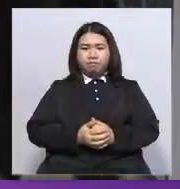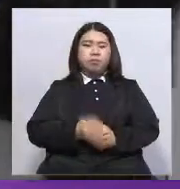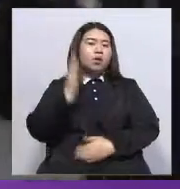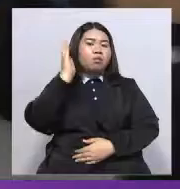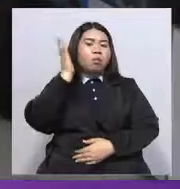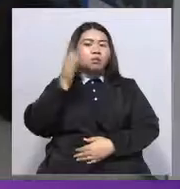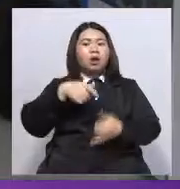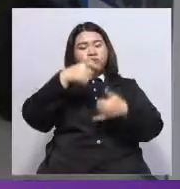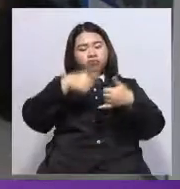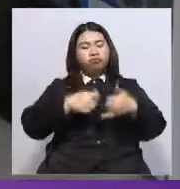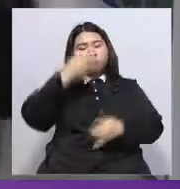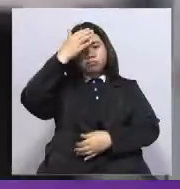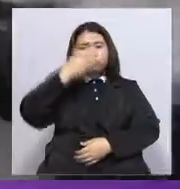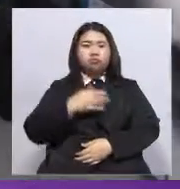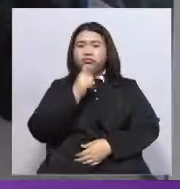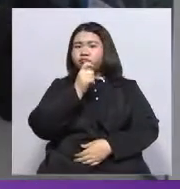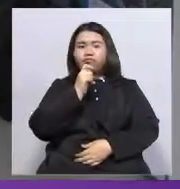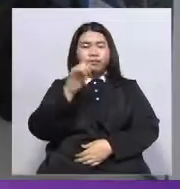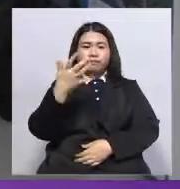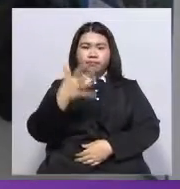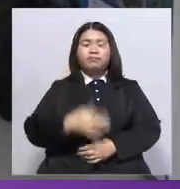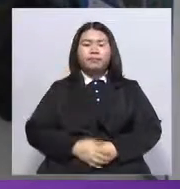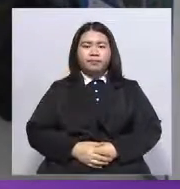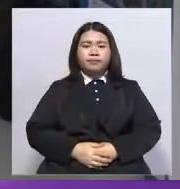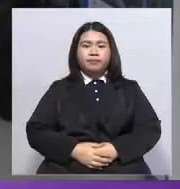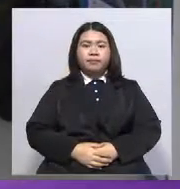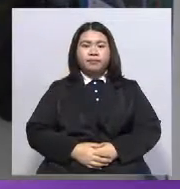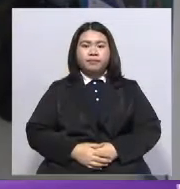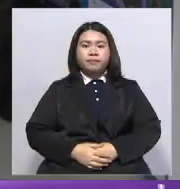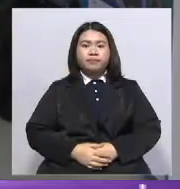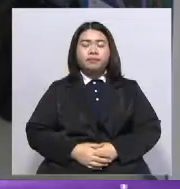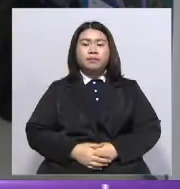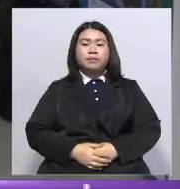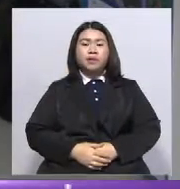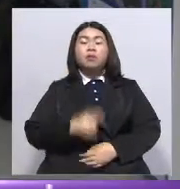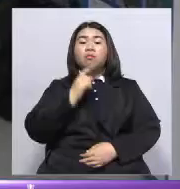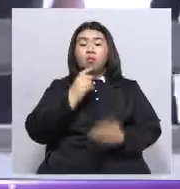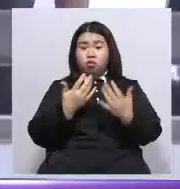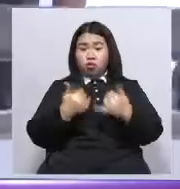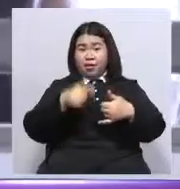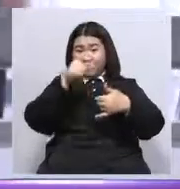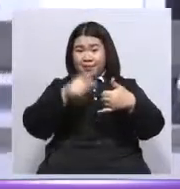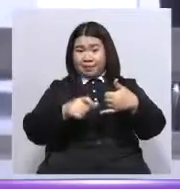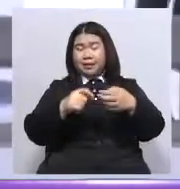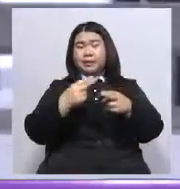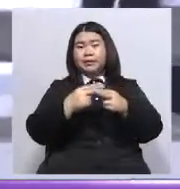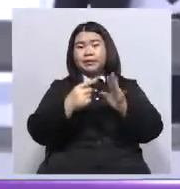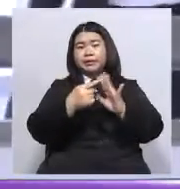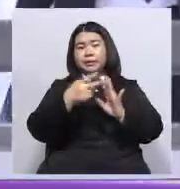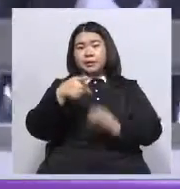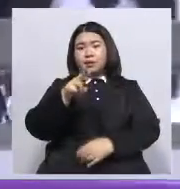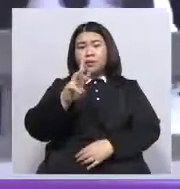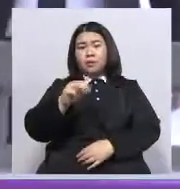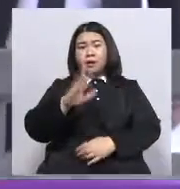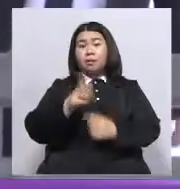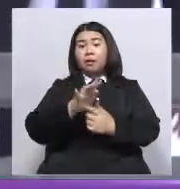าที่เรียบเฉยแล้วก็ไม่ได้ให้สัมภาษณ์กับสื่อมวลชนค่ะซึ่งเ บื้องต้นนะคะนายเปรมชัยแล้วก็พนักงานขับรถนั้นได้ปฏิเ